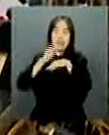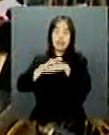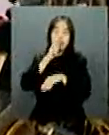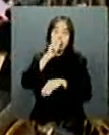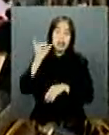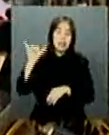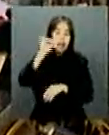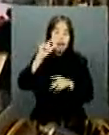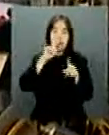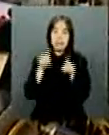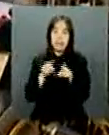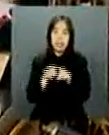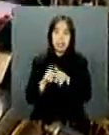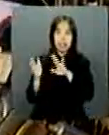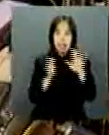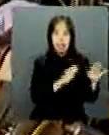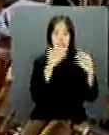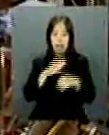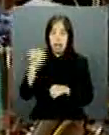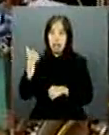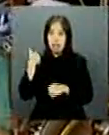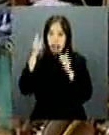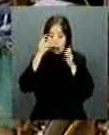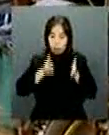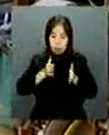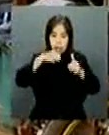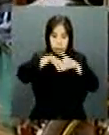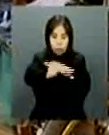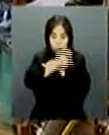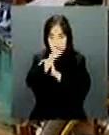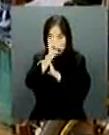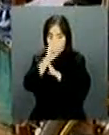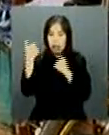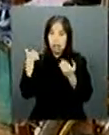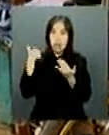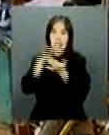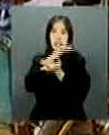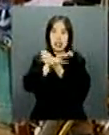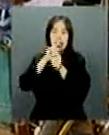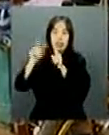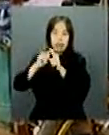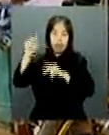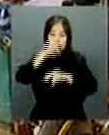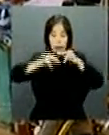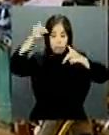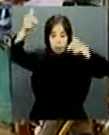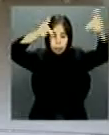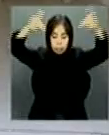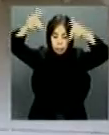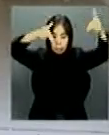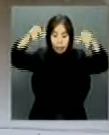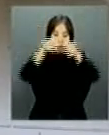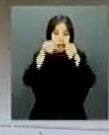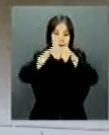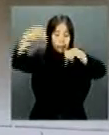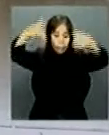กจากนั้นก็ต้องเร่งตรวจสอบเส้นทางการหลบหนีและเตรียมประสานไปยังกทม.เพื่อขอตรวจสอบกล้องวงจรปิดในบริเวณใกล้เคียง